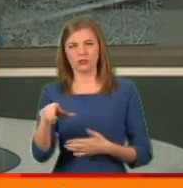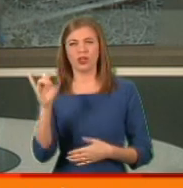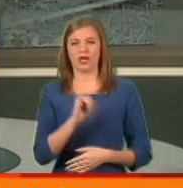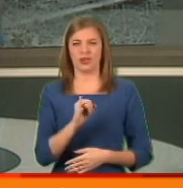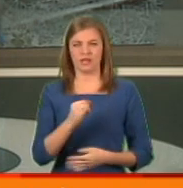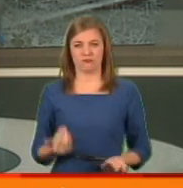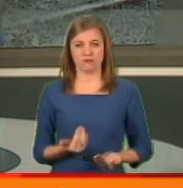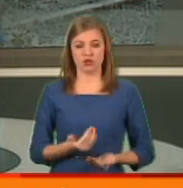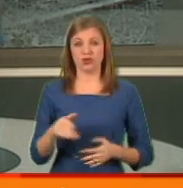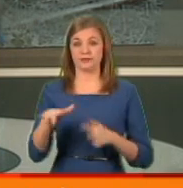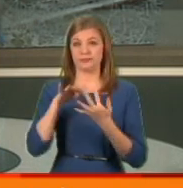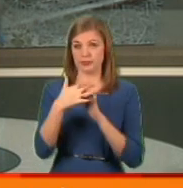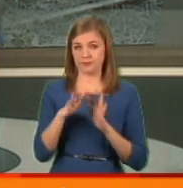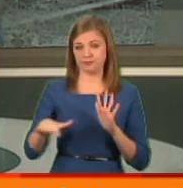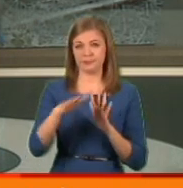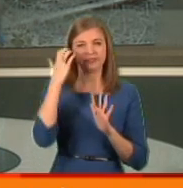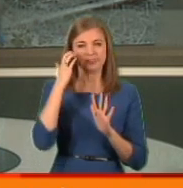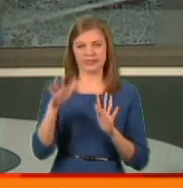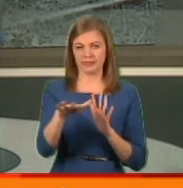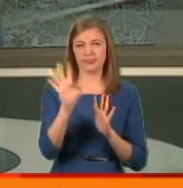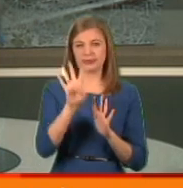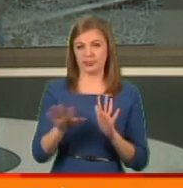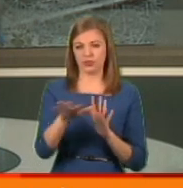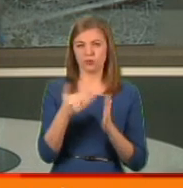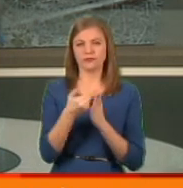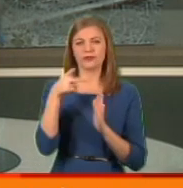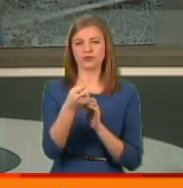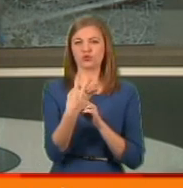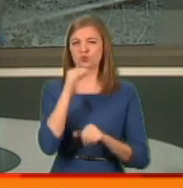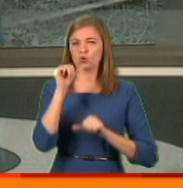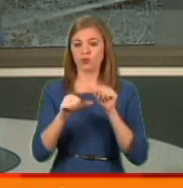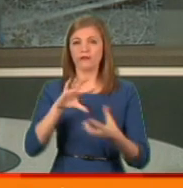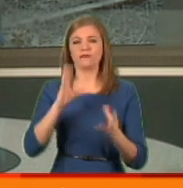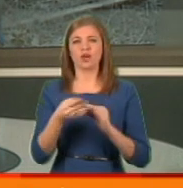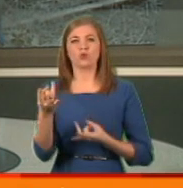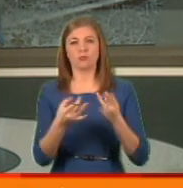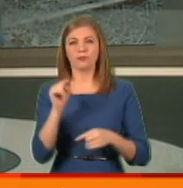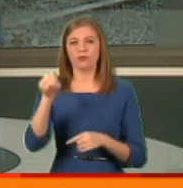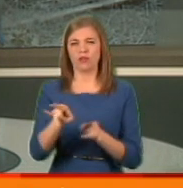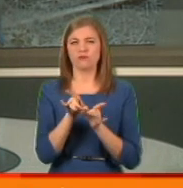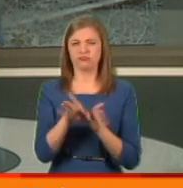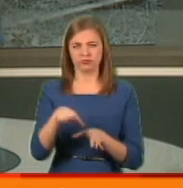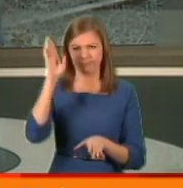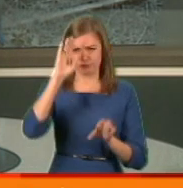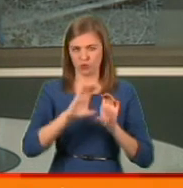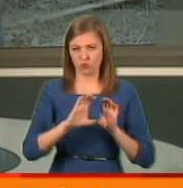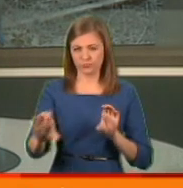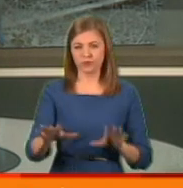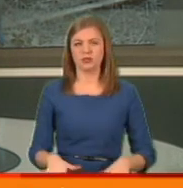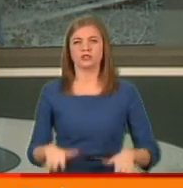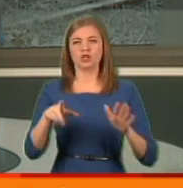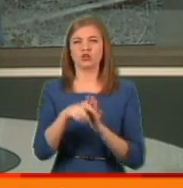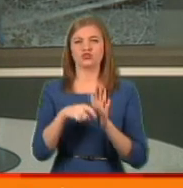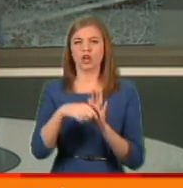мешканці. Населений пункт в сірій зоні від 2014 року. Внаслідок обстрілів там прорвало водогін. Затопило